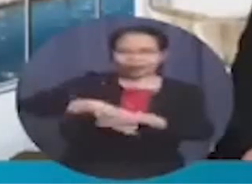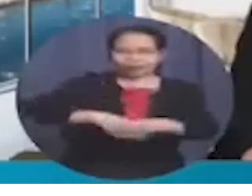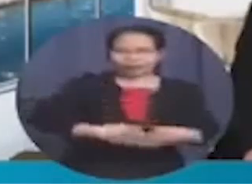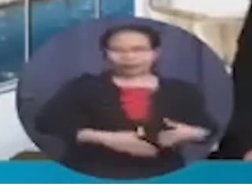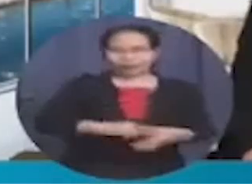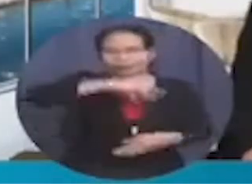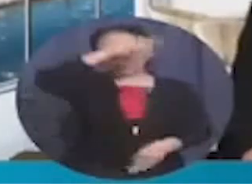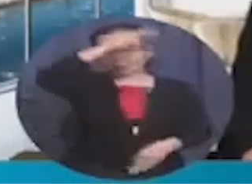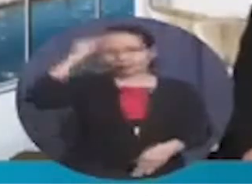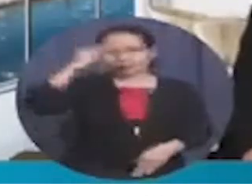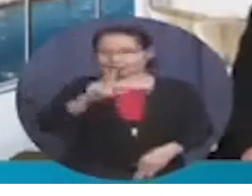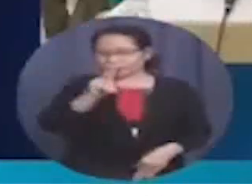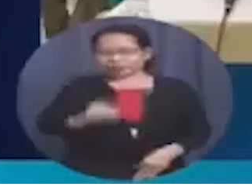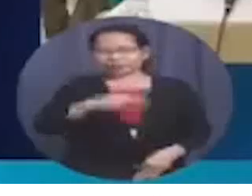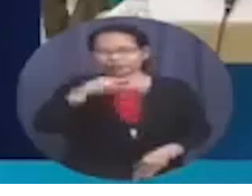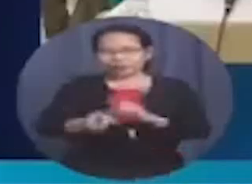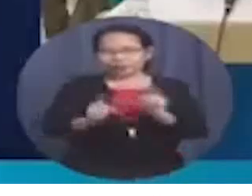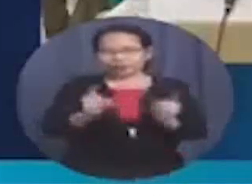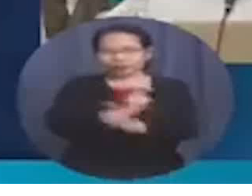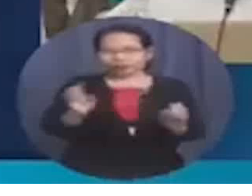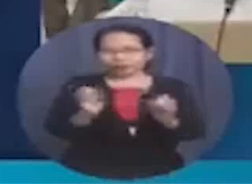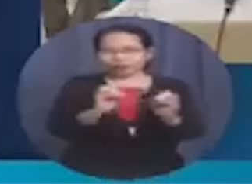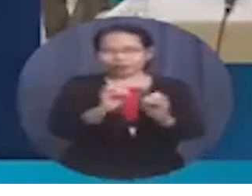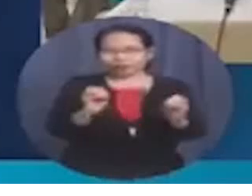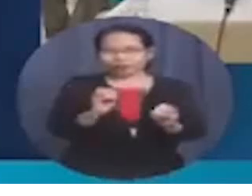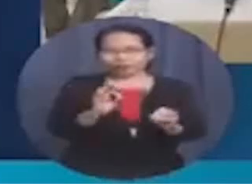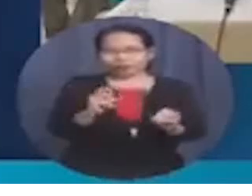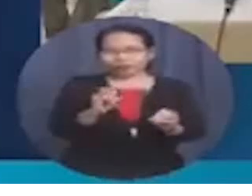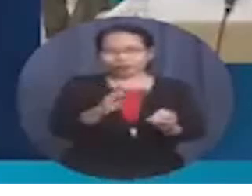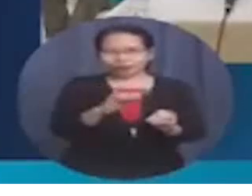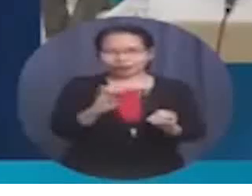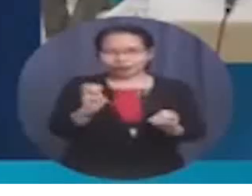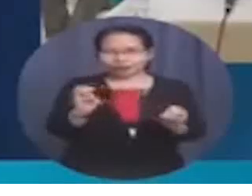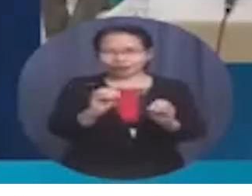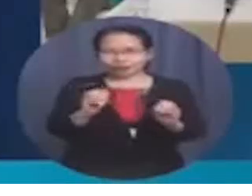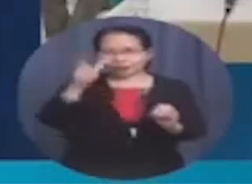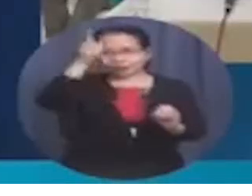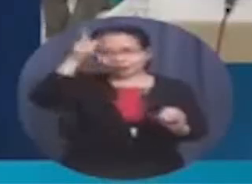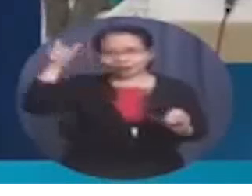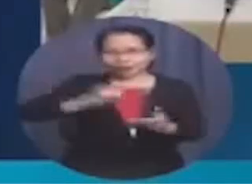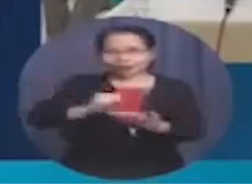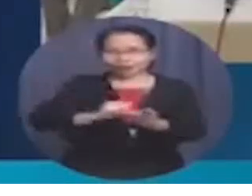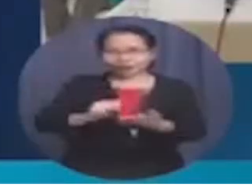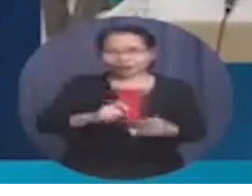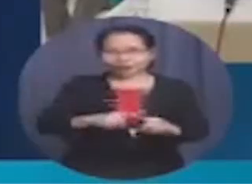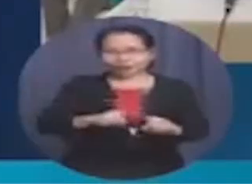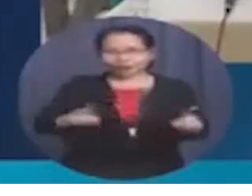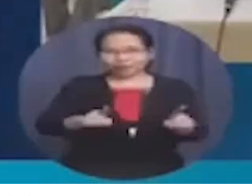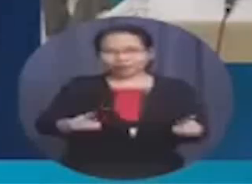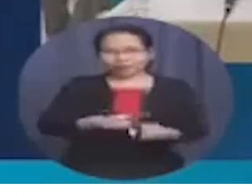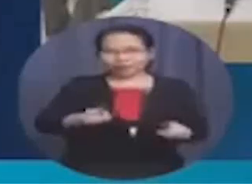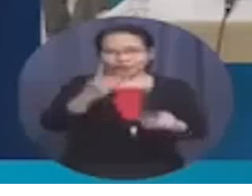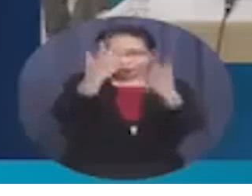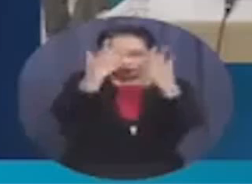No. Hindi siya nagbabago. Wala siyang paralogy, wala siyang anino ng pag-iiba't iba.